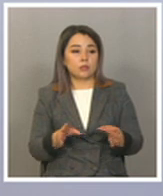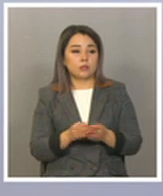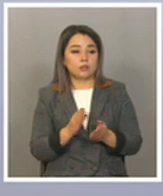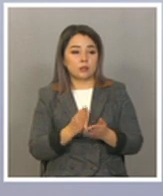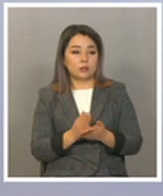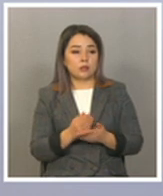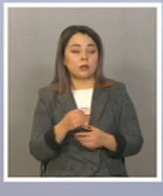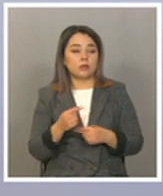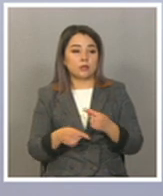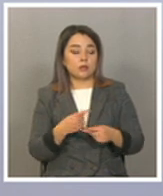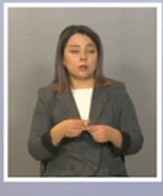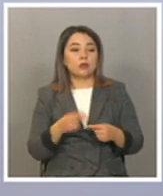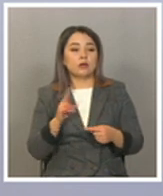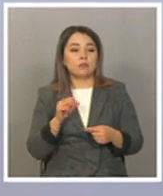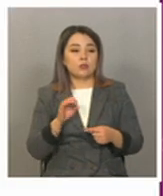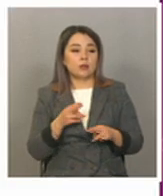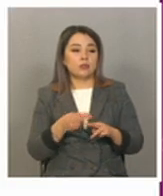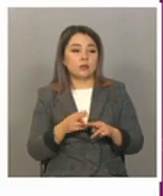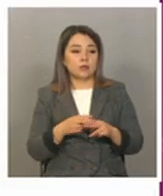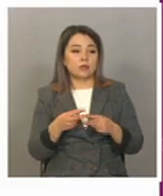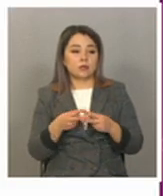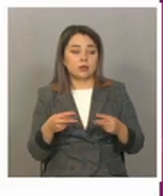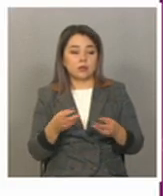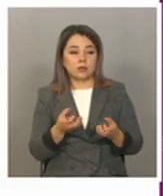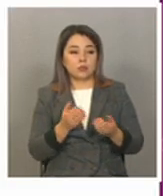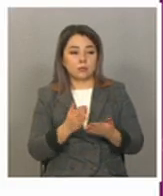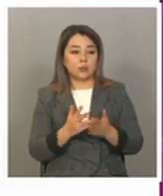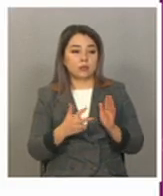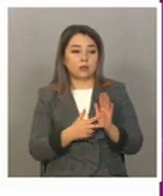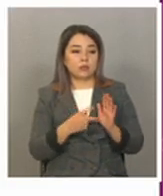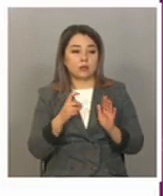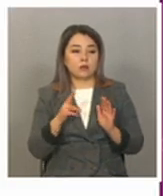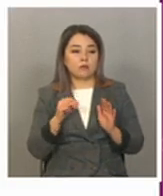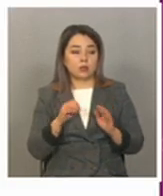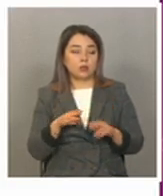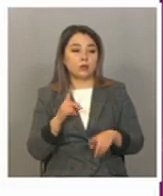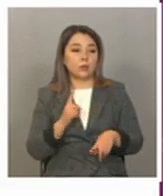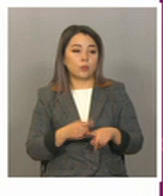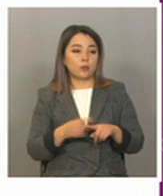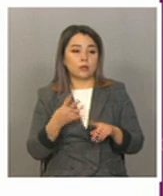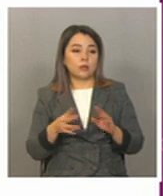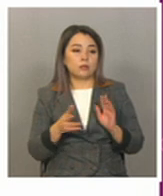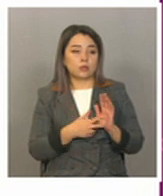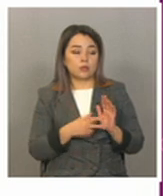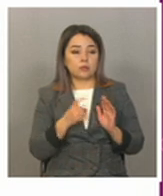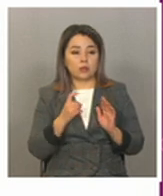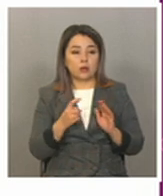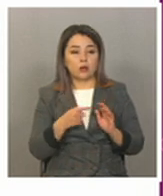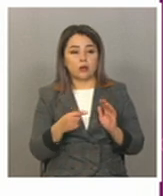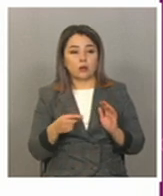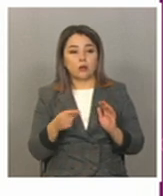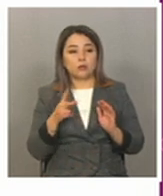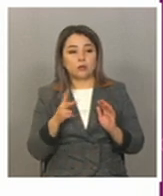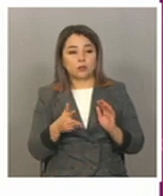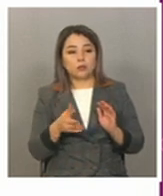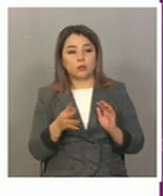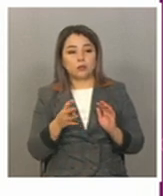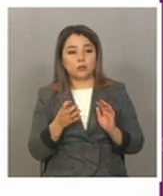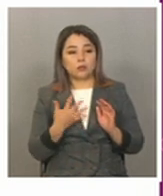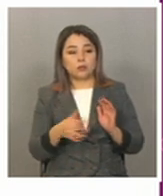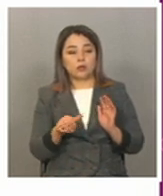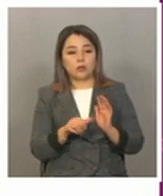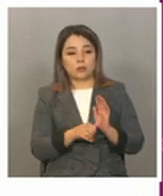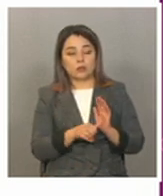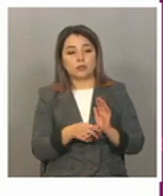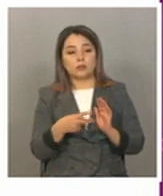келесі квадрат теңдеуді аламыз. 8х квадрат қосылған 48х азайтылған